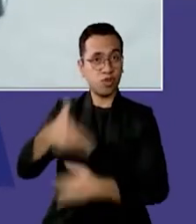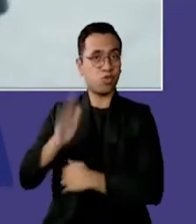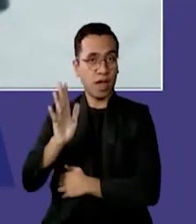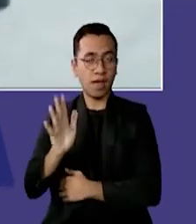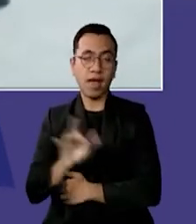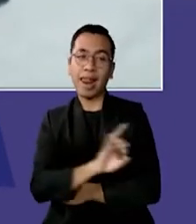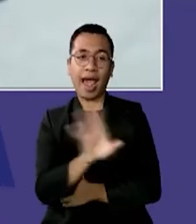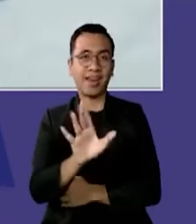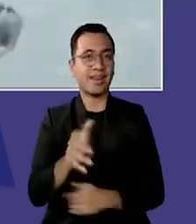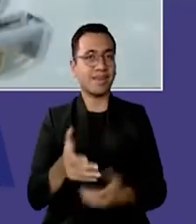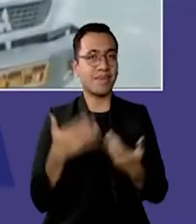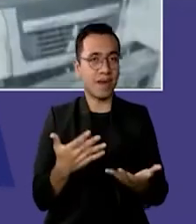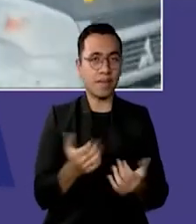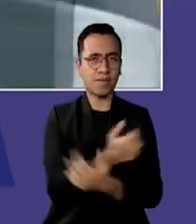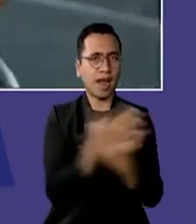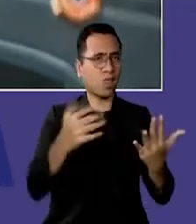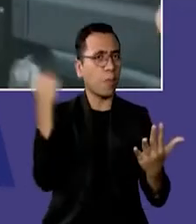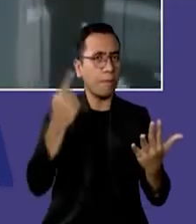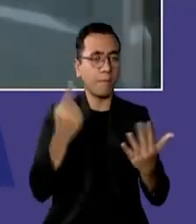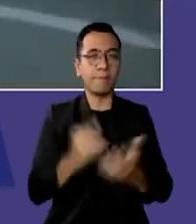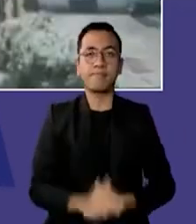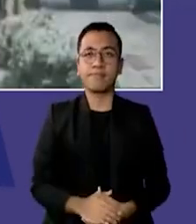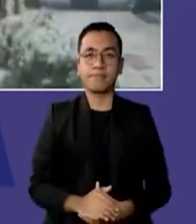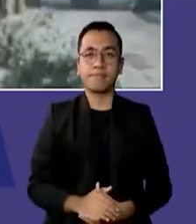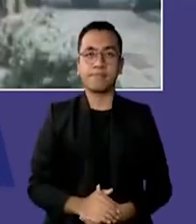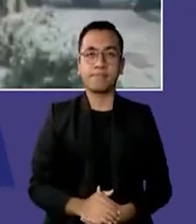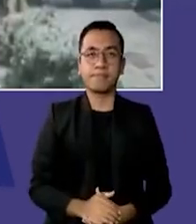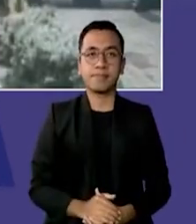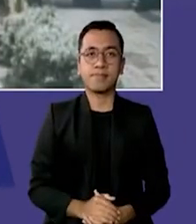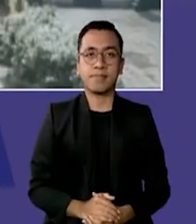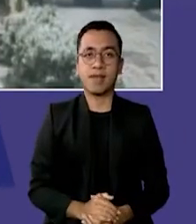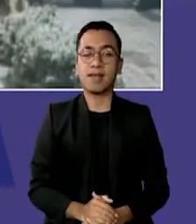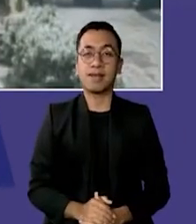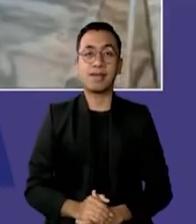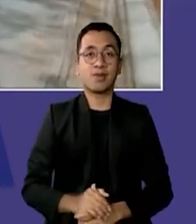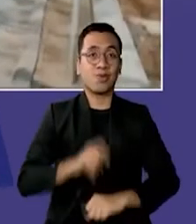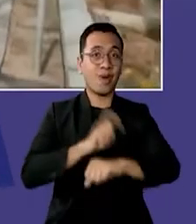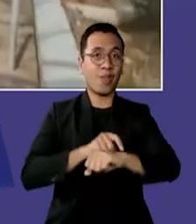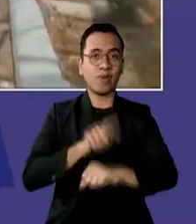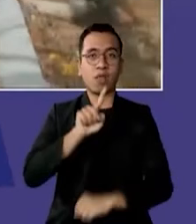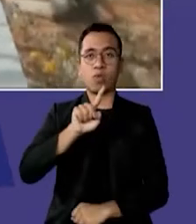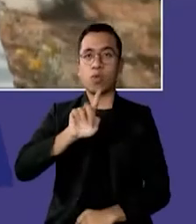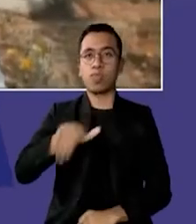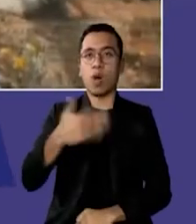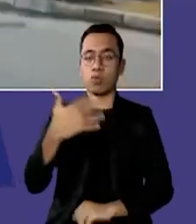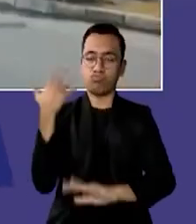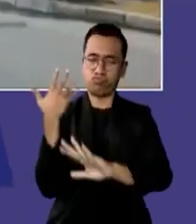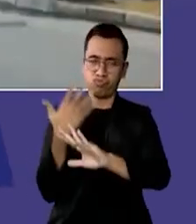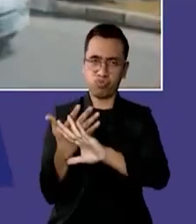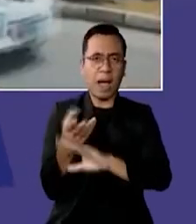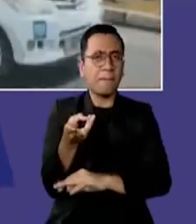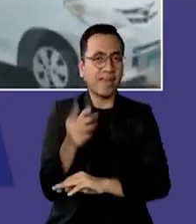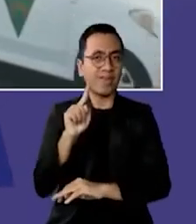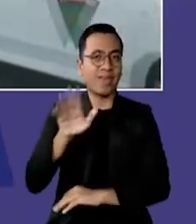keseluruhan masyarakat Karawang Bagaimana responnya ya begini kalau memang ini udah beres tahun ya Jadi kalau awal di bulan